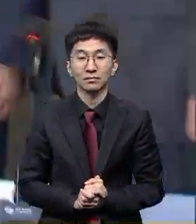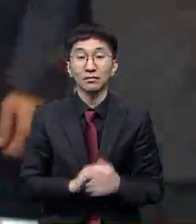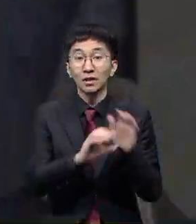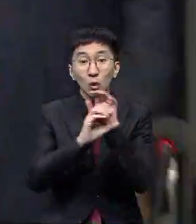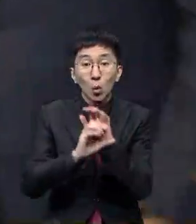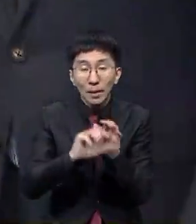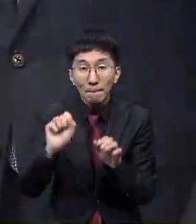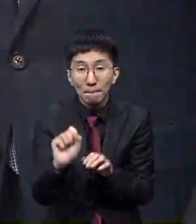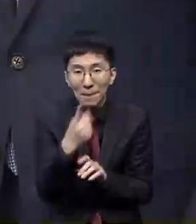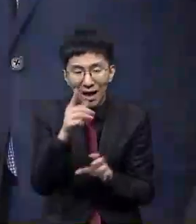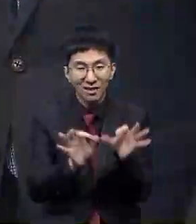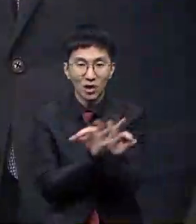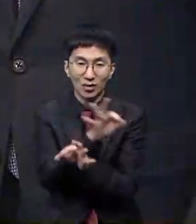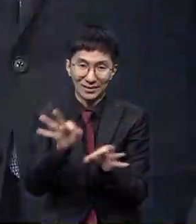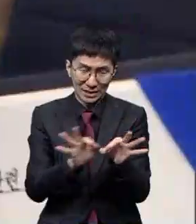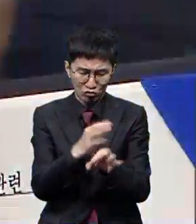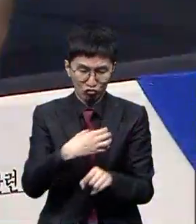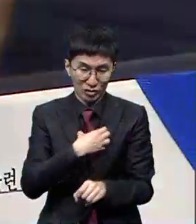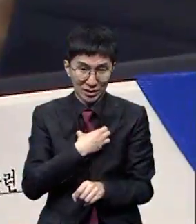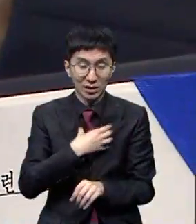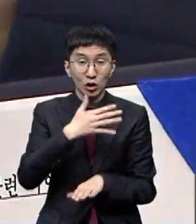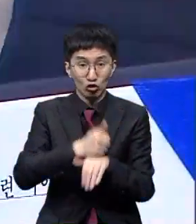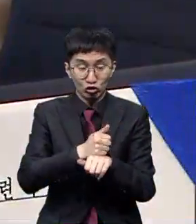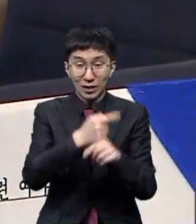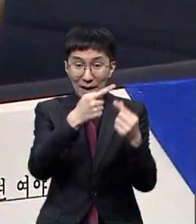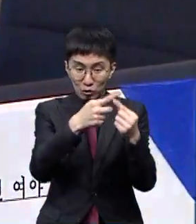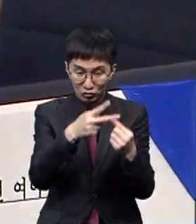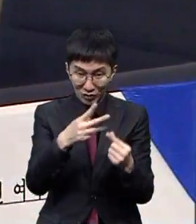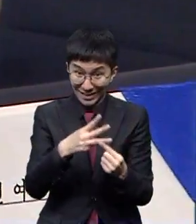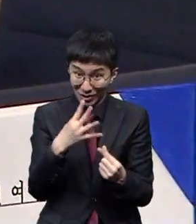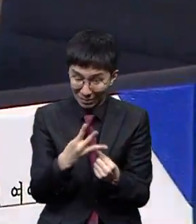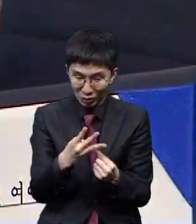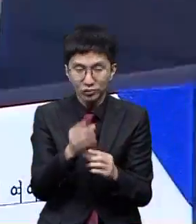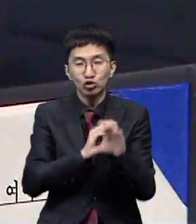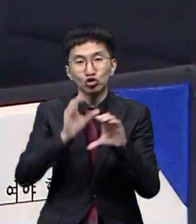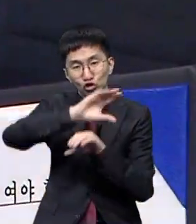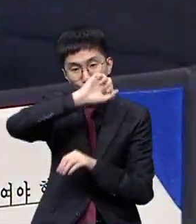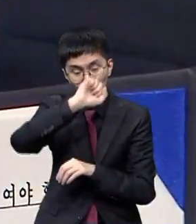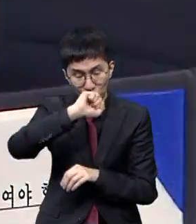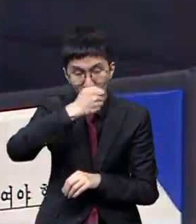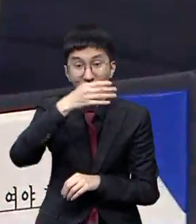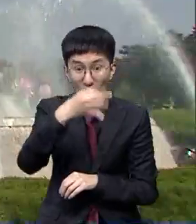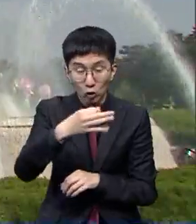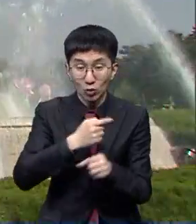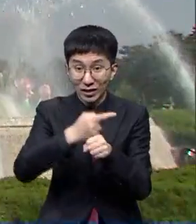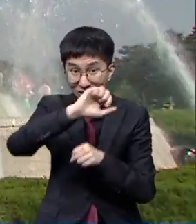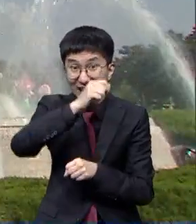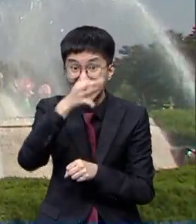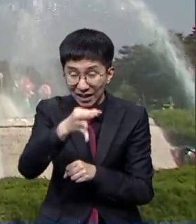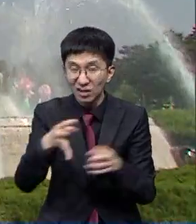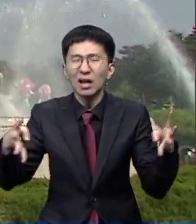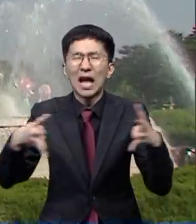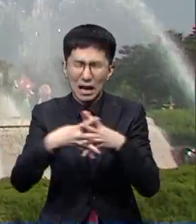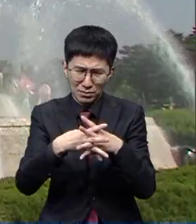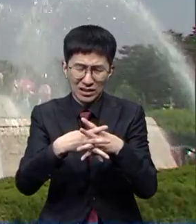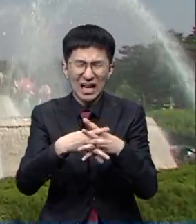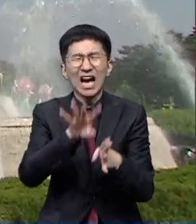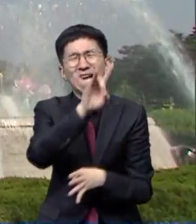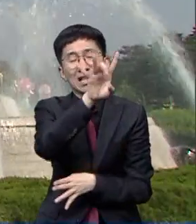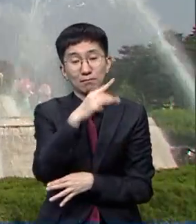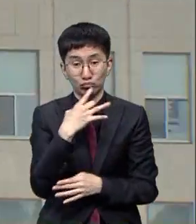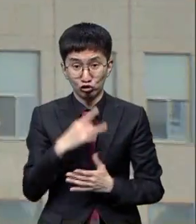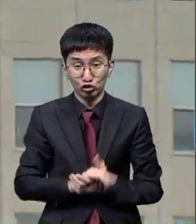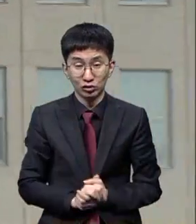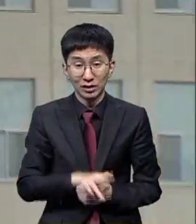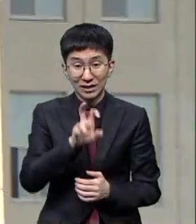네 차례의 추경과 내년도 예산안을 합의 처리한 게 그나마 협치 사례로 꼽힙니다. 21대 국회 첫 해에